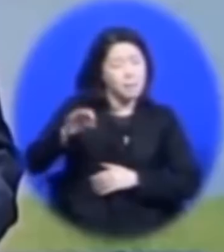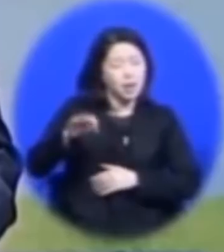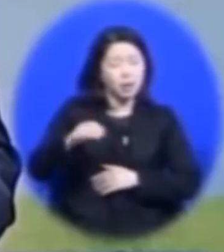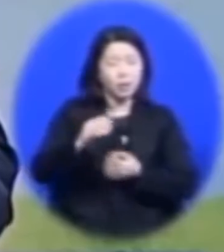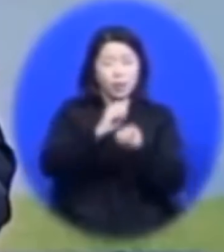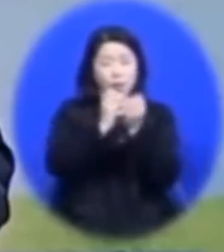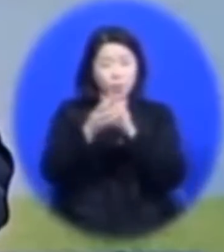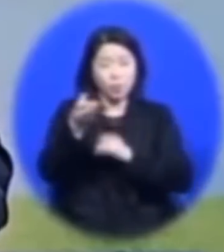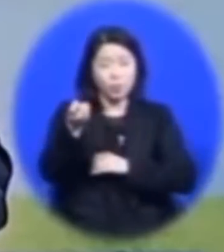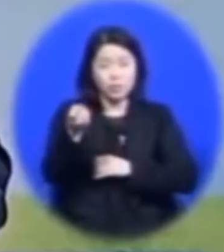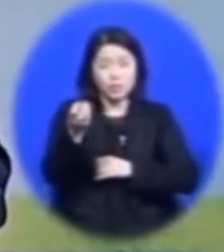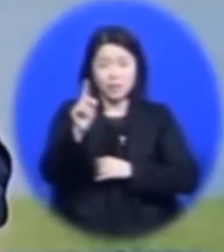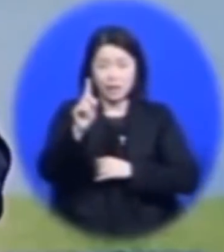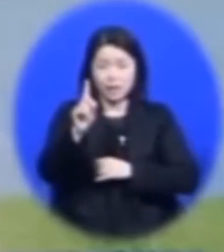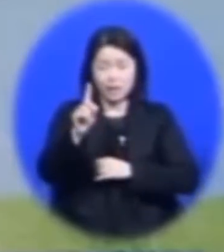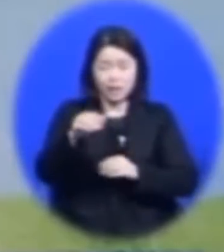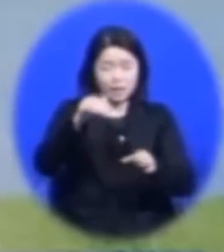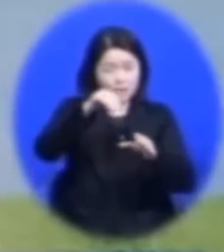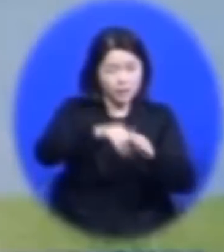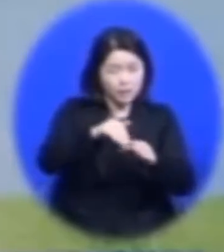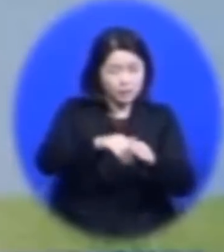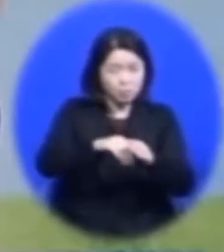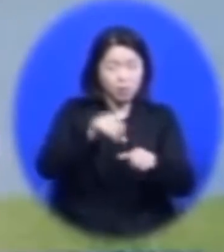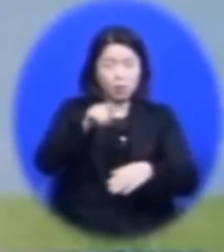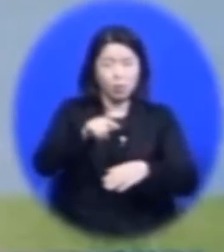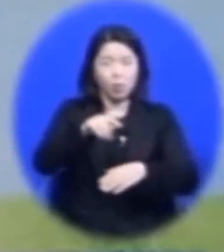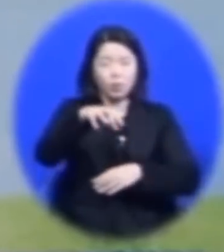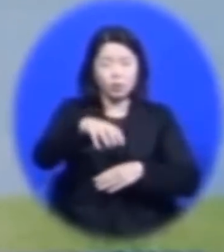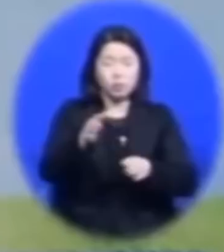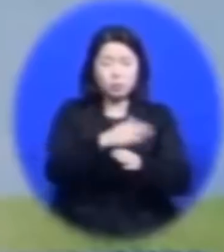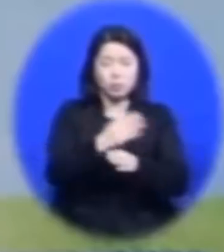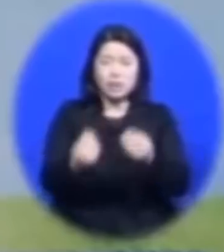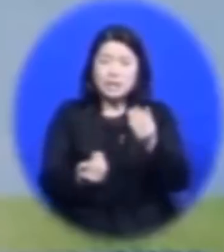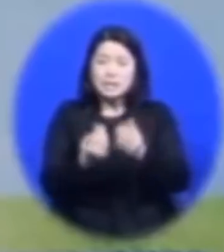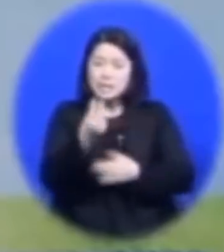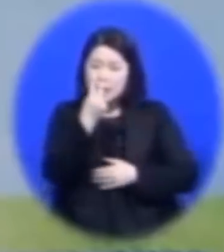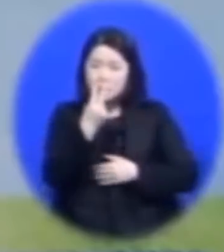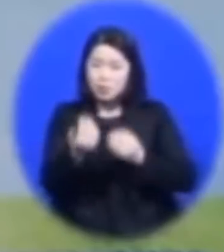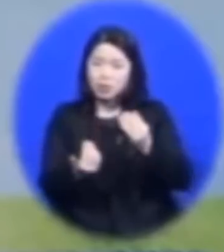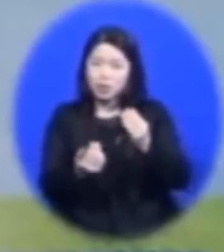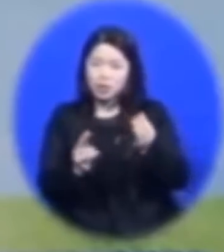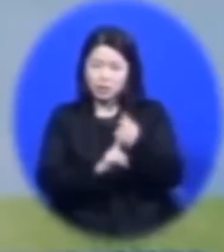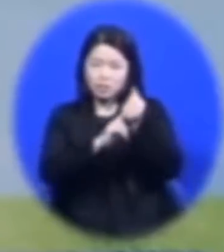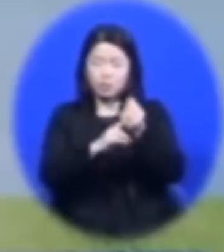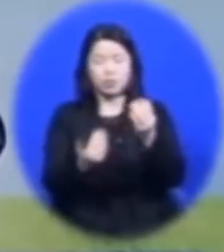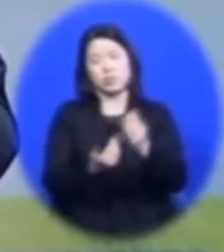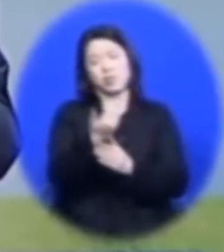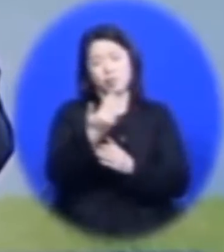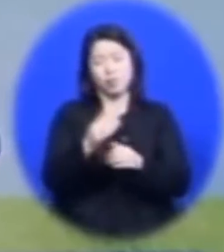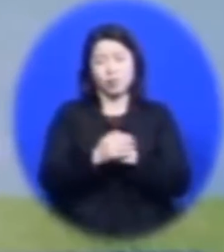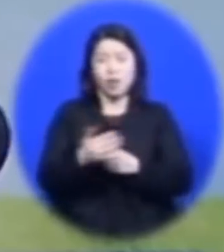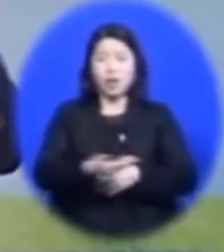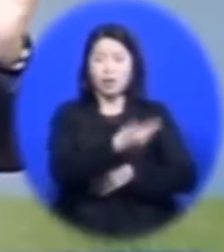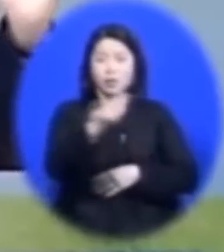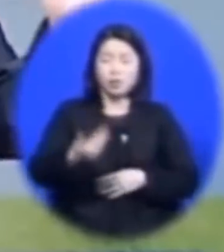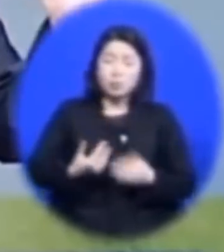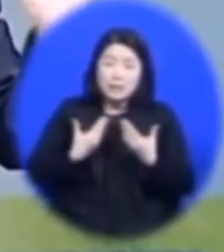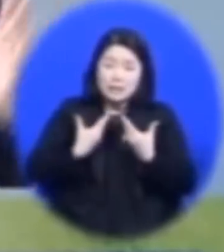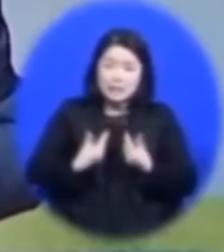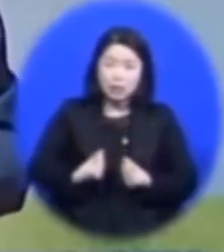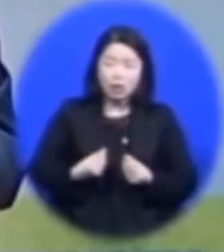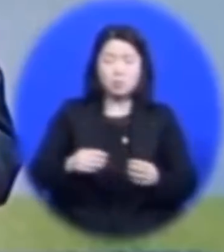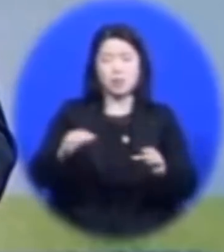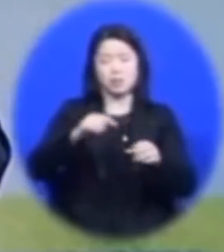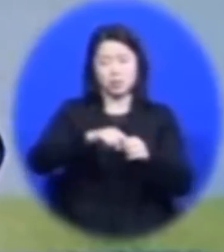1 땅에 심으면 거기에 생명의 기적 일을 하고 여러분이 절망적인 환경에